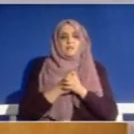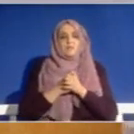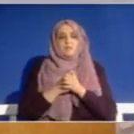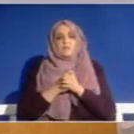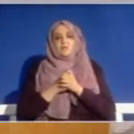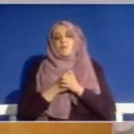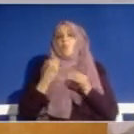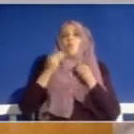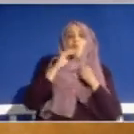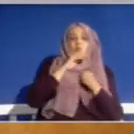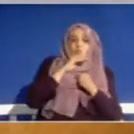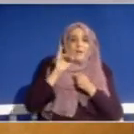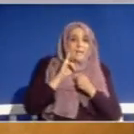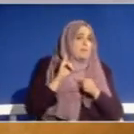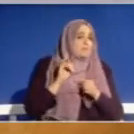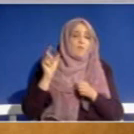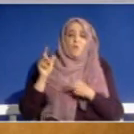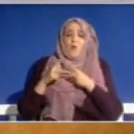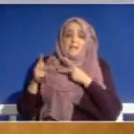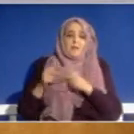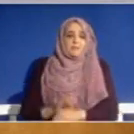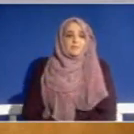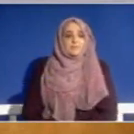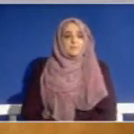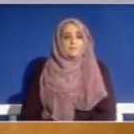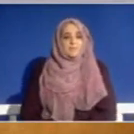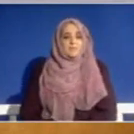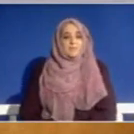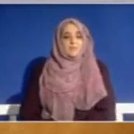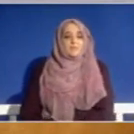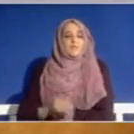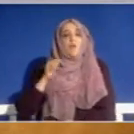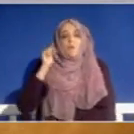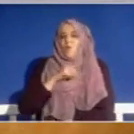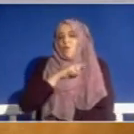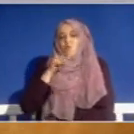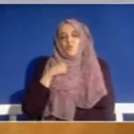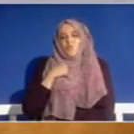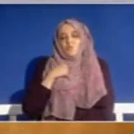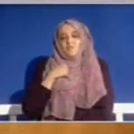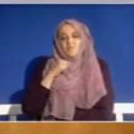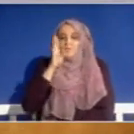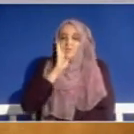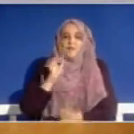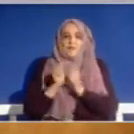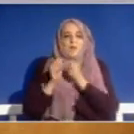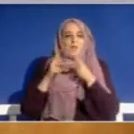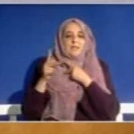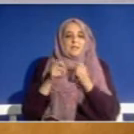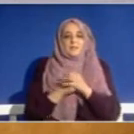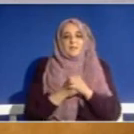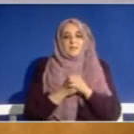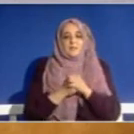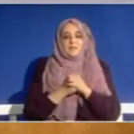الحاجة لقضاء الحاجة هو الجار. صحيح. فلذلك لازم إحنا الجيران نحسن. والرسول صلى الله عليه وسلم قال من كان